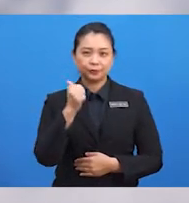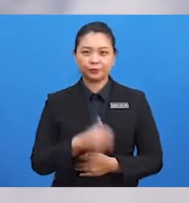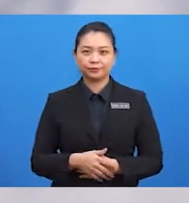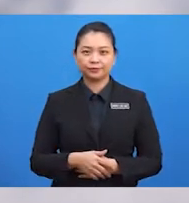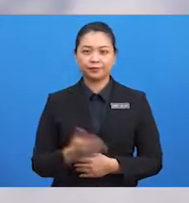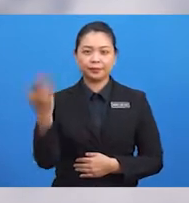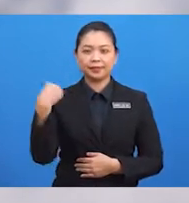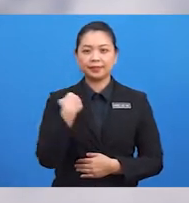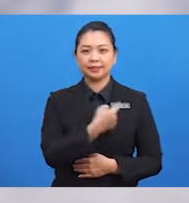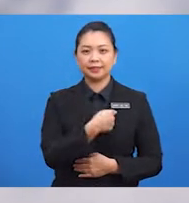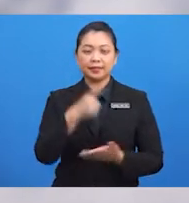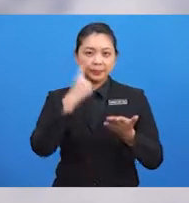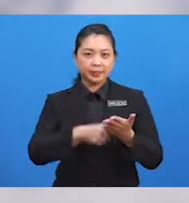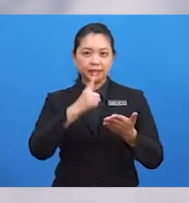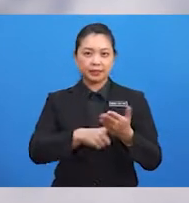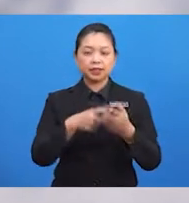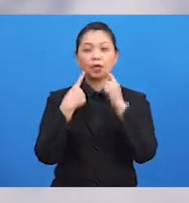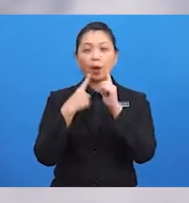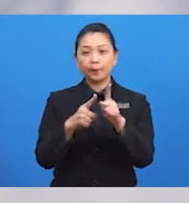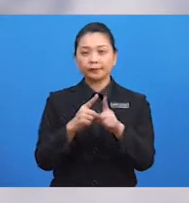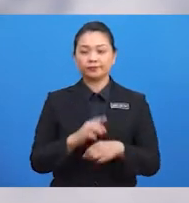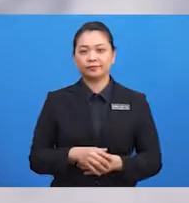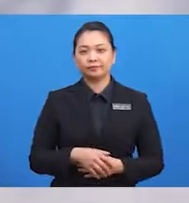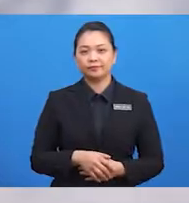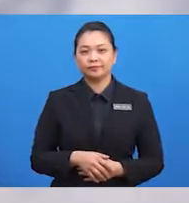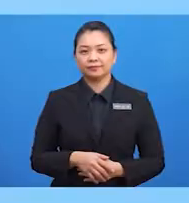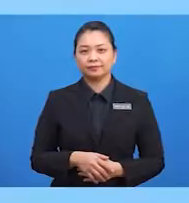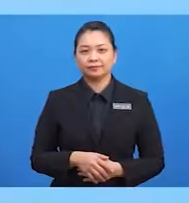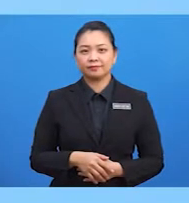Bagus. Mari kita bincangkan jawapannya.